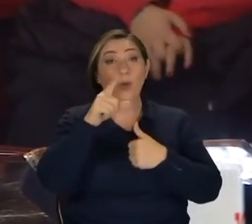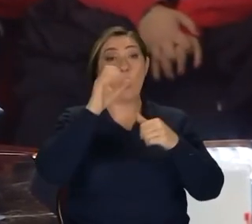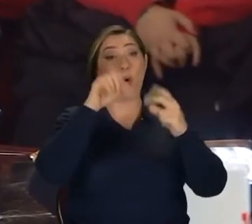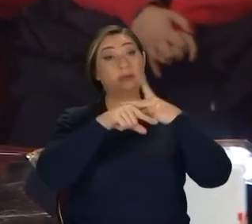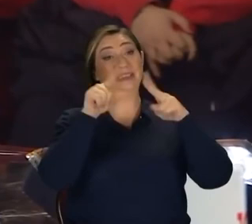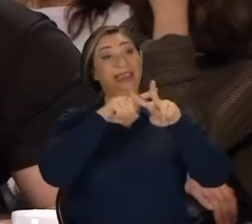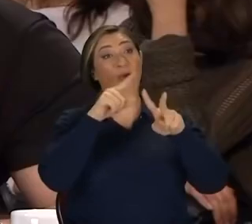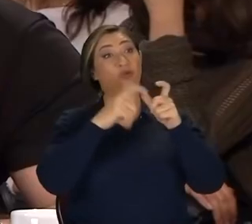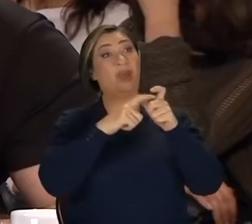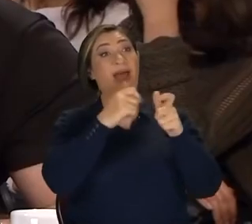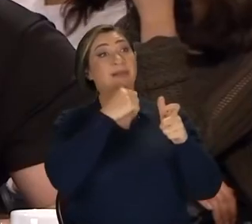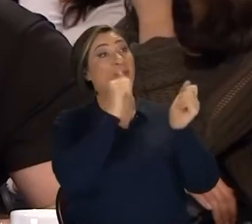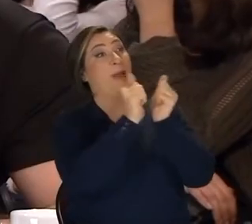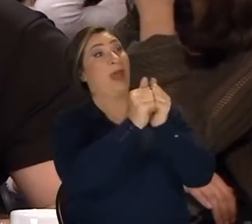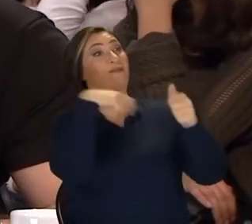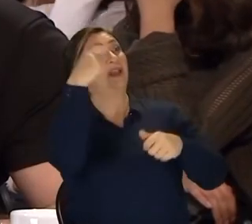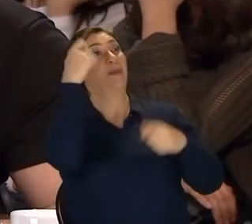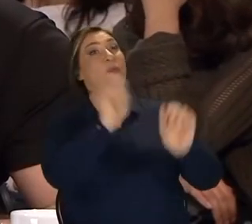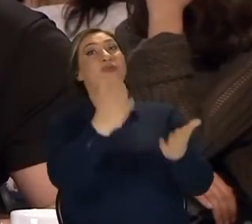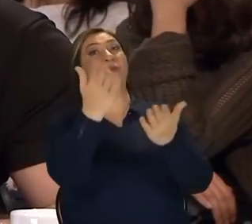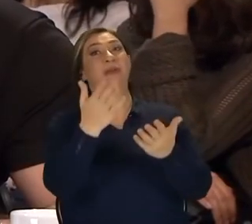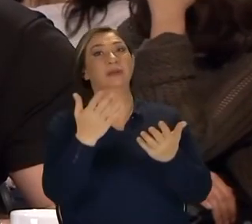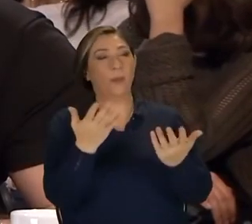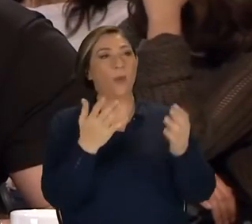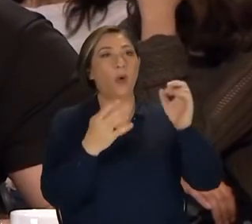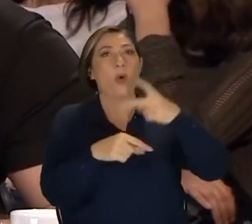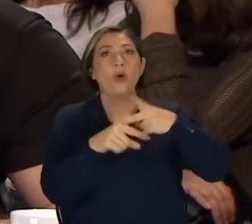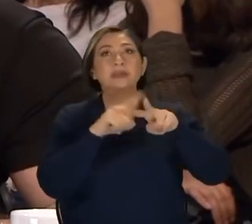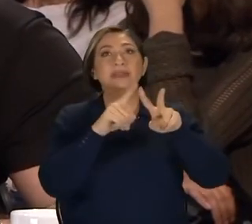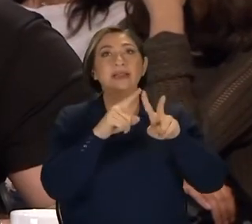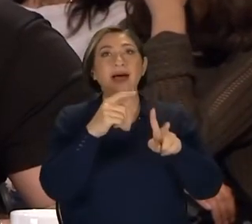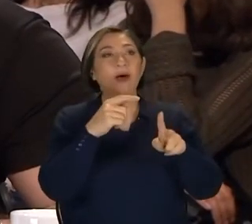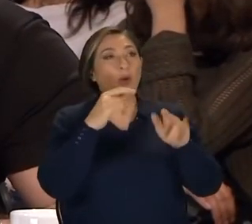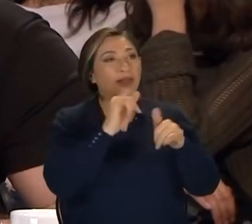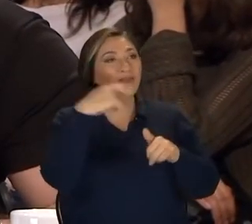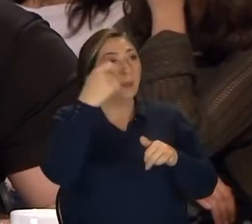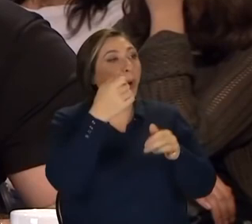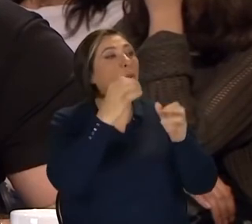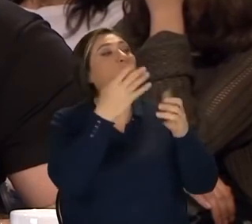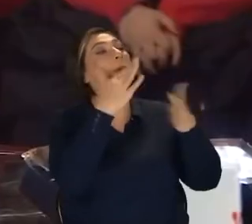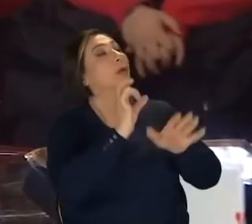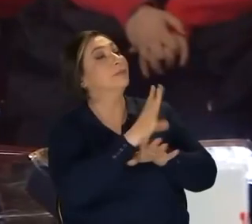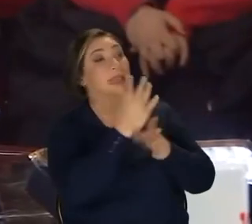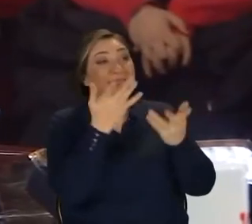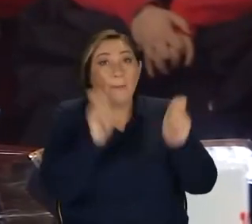Güven denilen adamla film yapıyorsun? Ya Ozan'ın oynadığı filmi Ozan'sız nasıl yapayım ben?